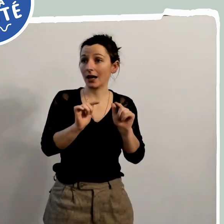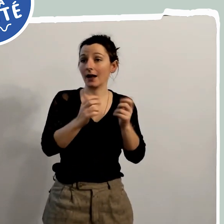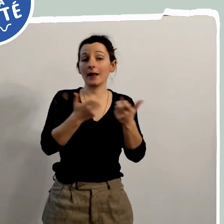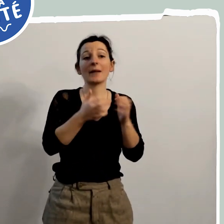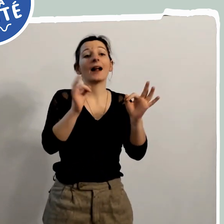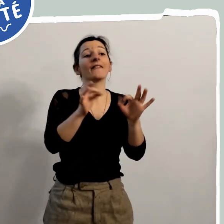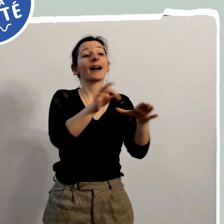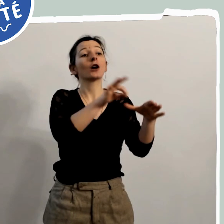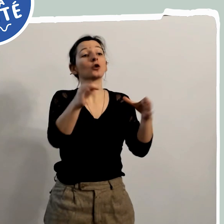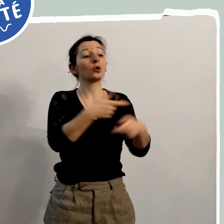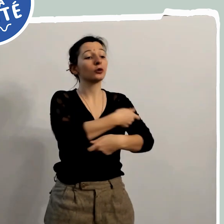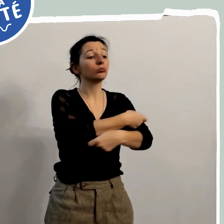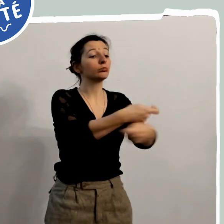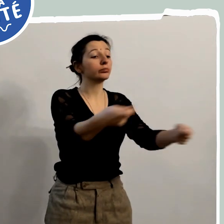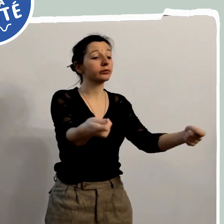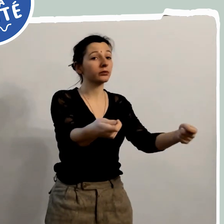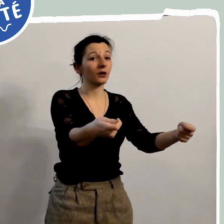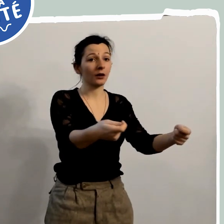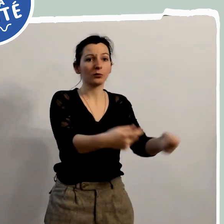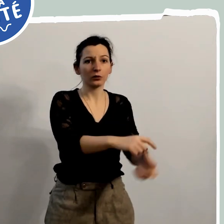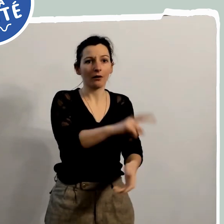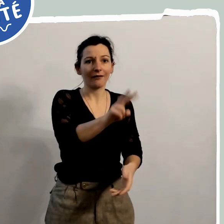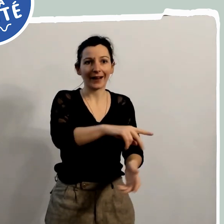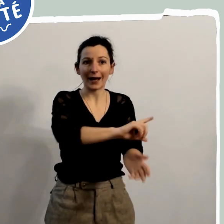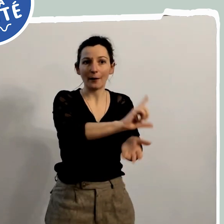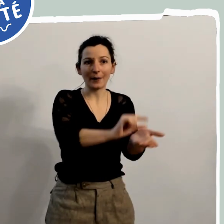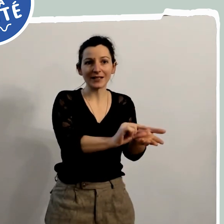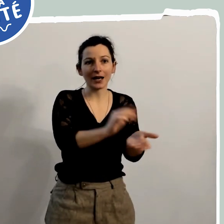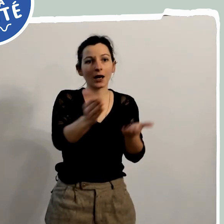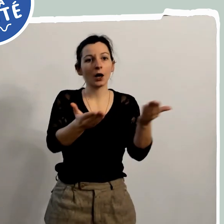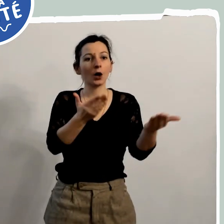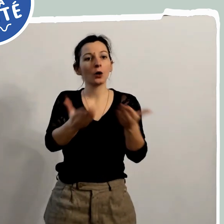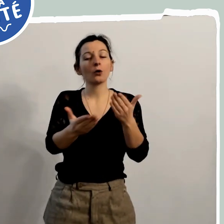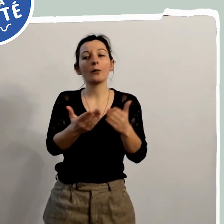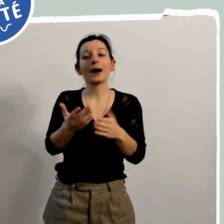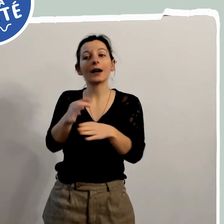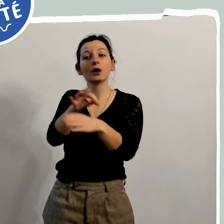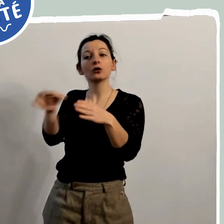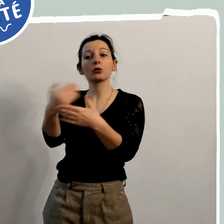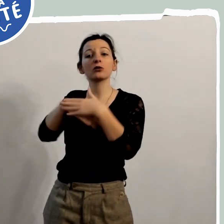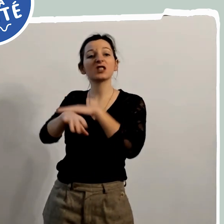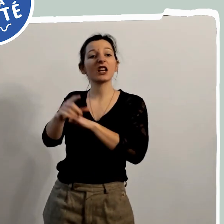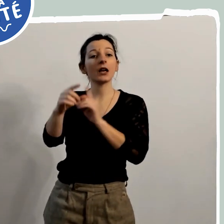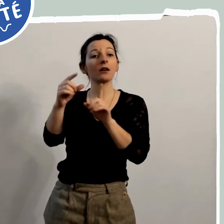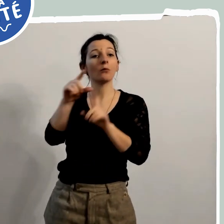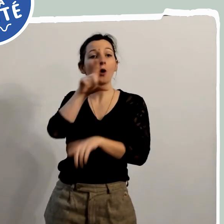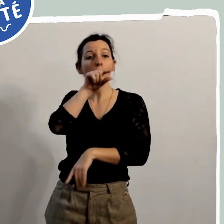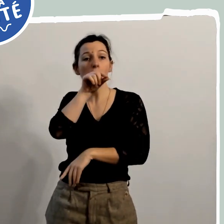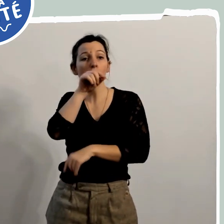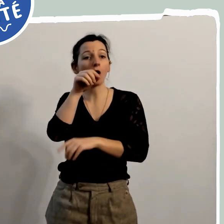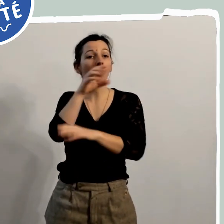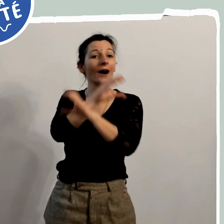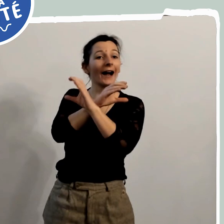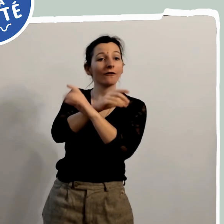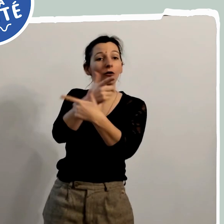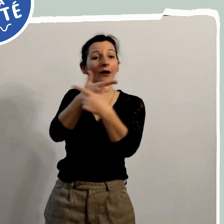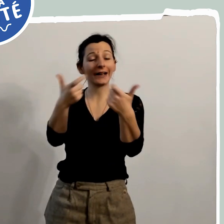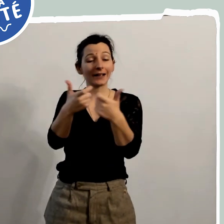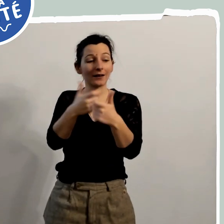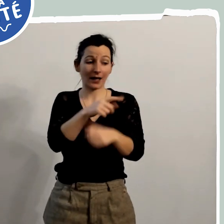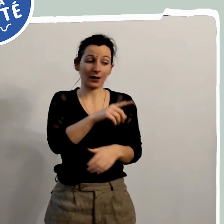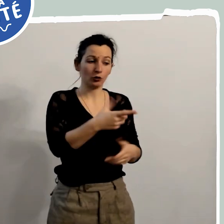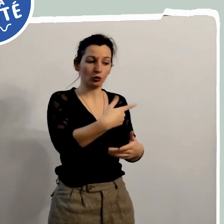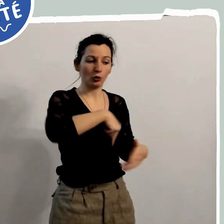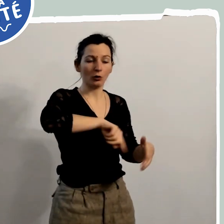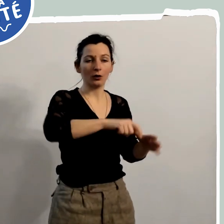sans perturbateur endocrinien coûte moins cher que la trousse que vous achetez chez Auchan ou Carrefour. Voilà. Donc, c'est